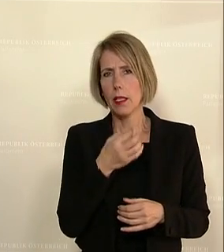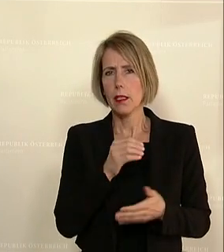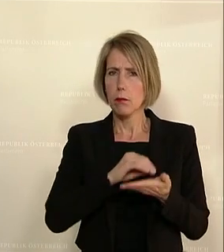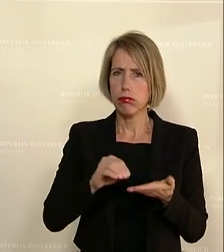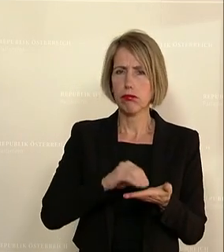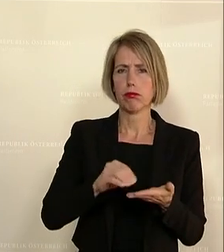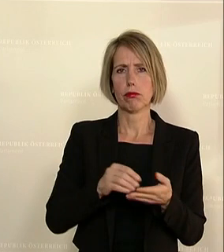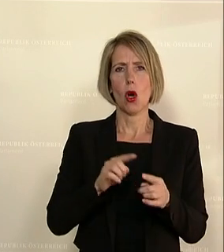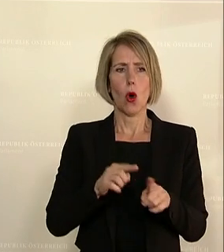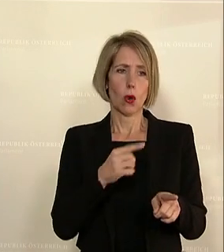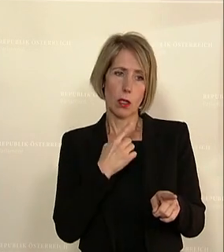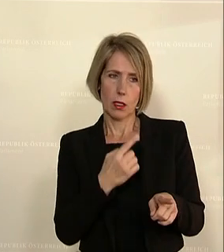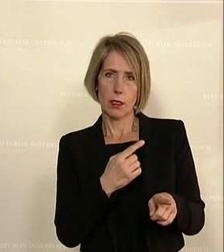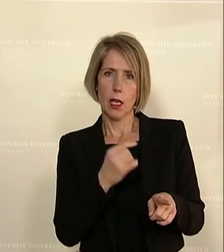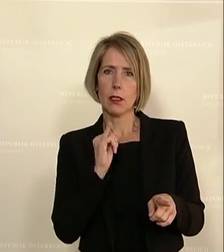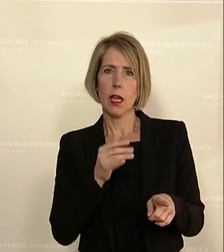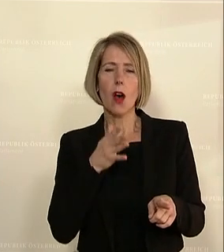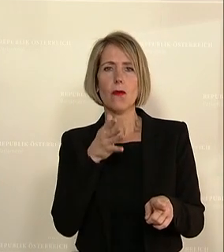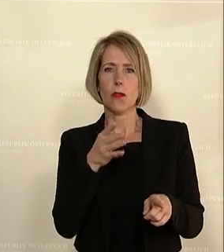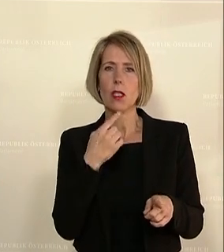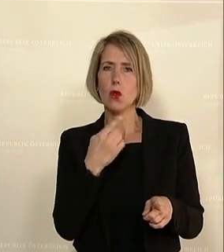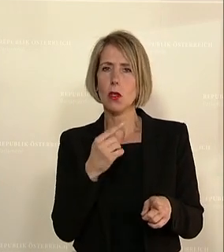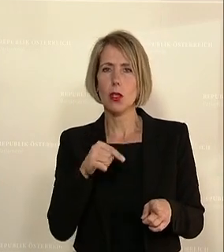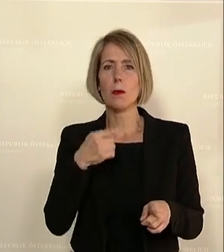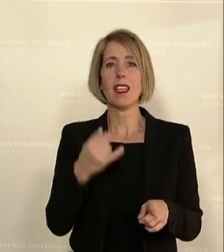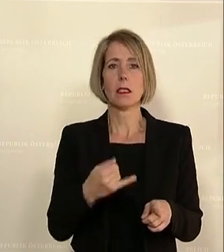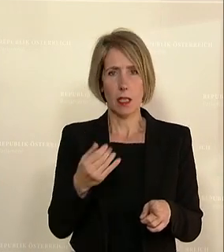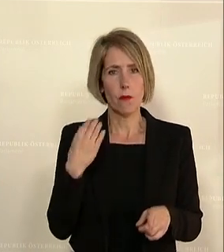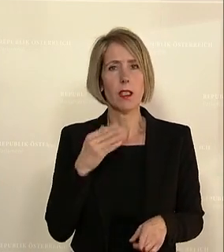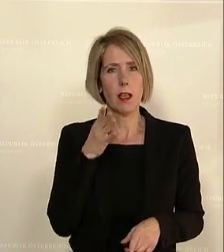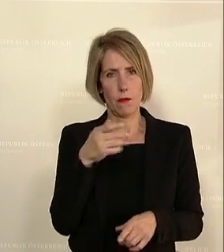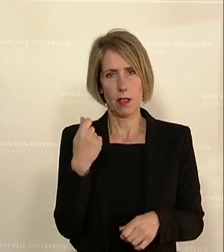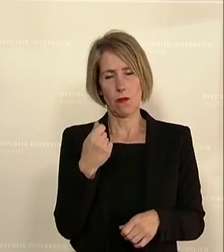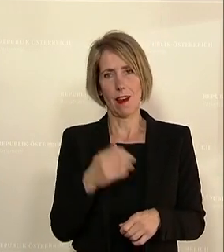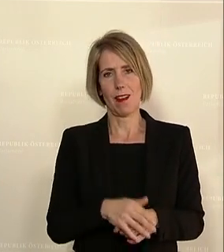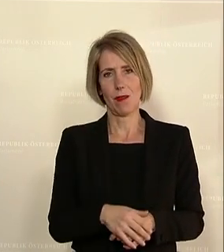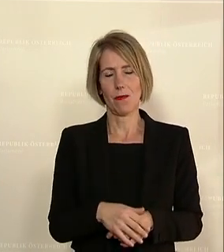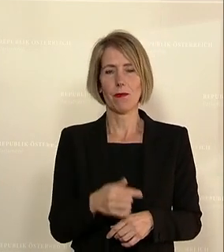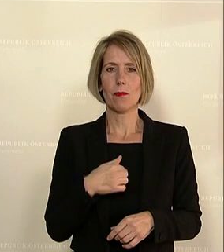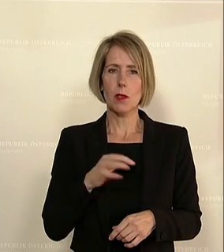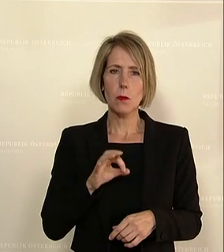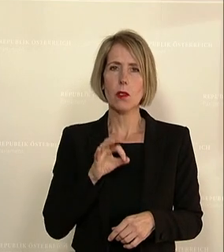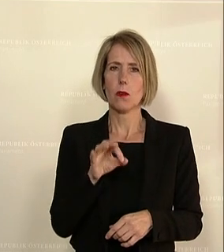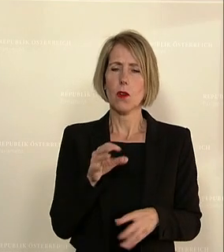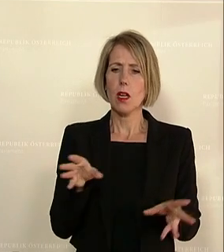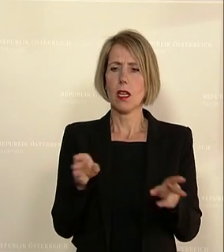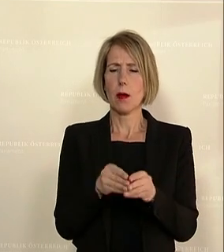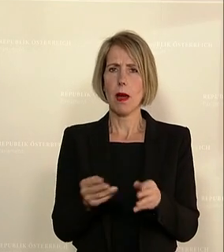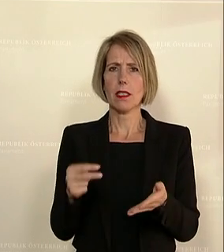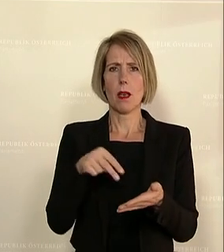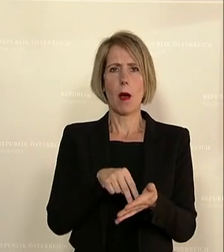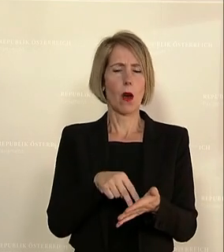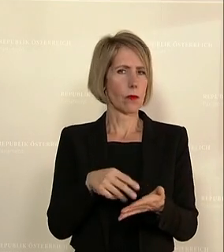zugestimmt, darf ich das so sagen? Danke, Herr Präsident. Wie ich ja überhaupt dafür bin, dass wir hier mehr Gemeinsamkeit zeigen,